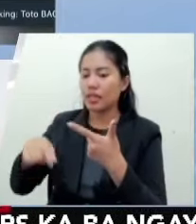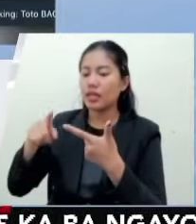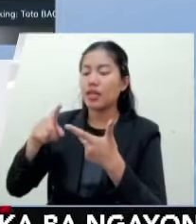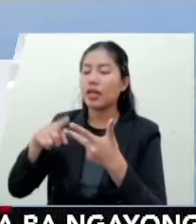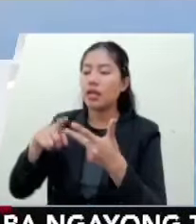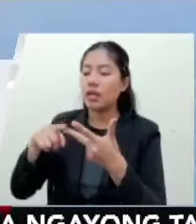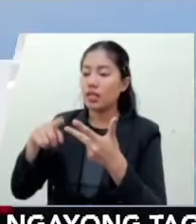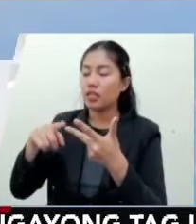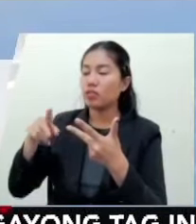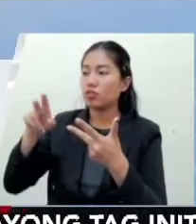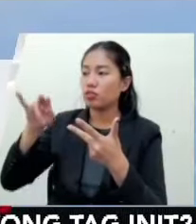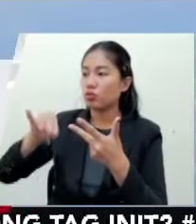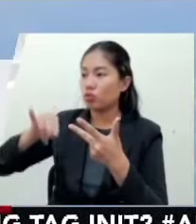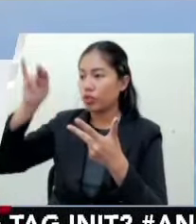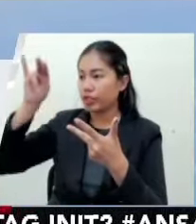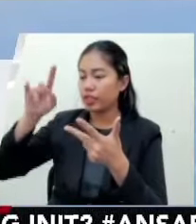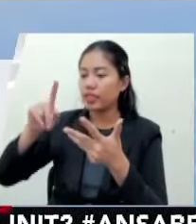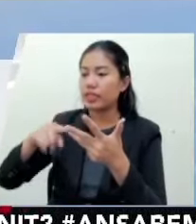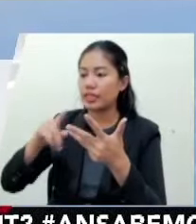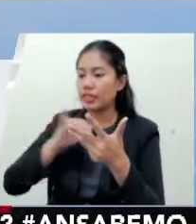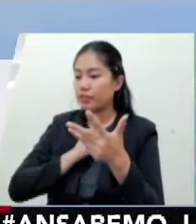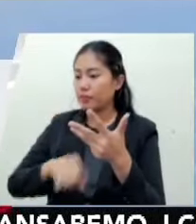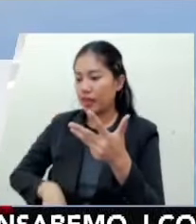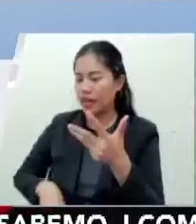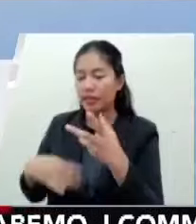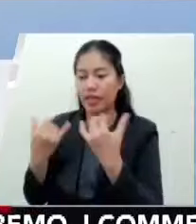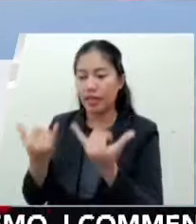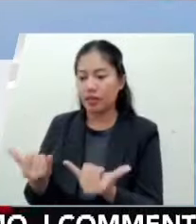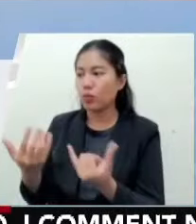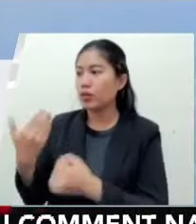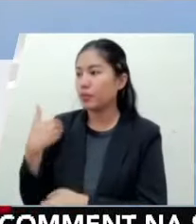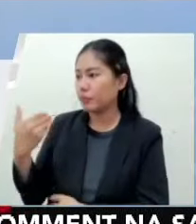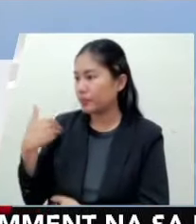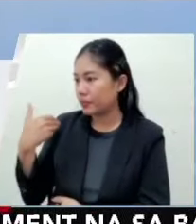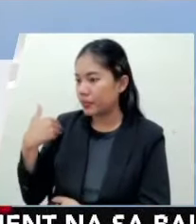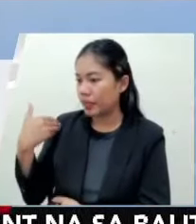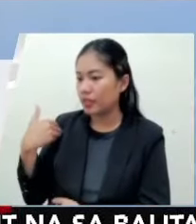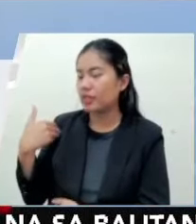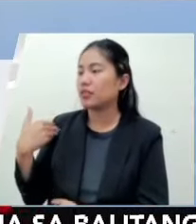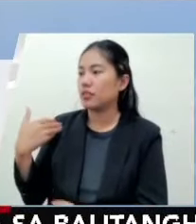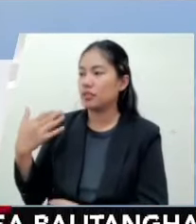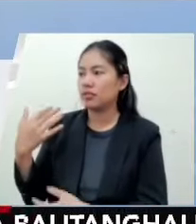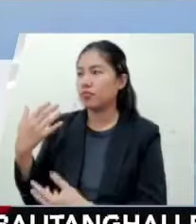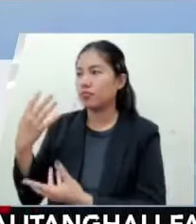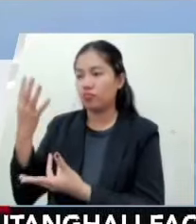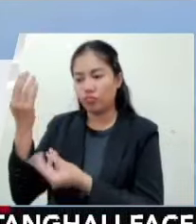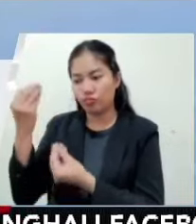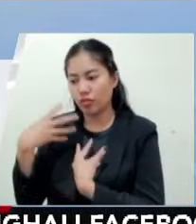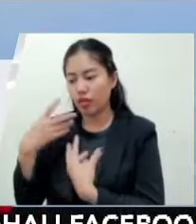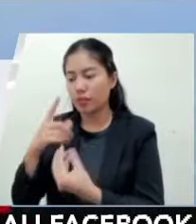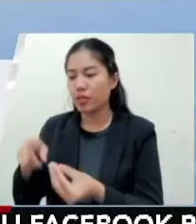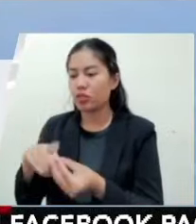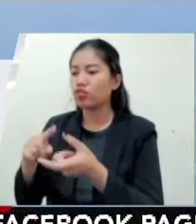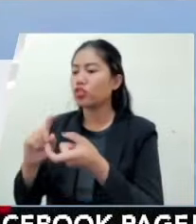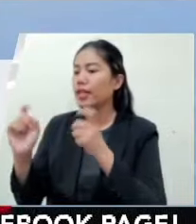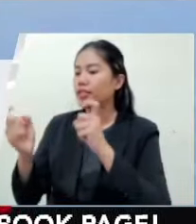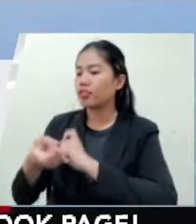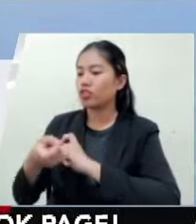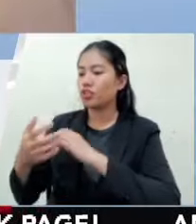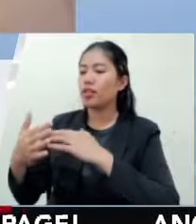So as of now, wala po kaming nabalitang pagbabago doon sa sea level. 10:30 po yung